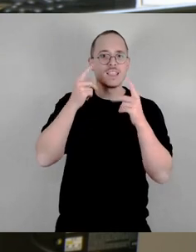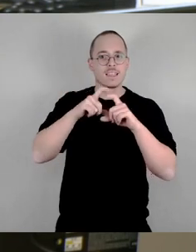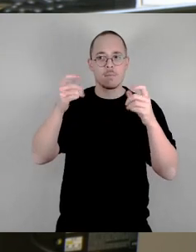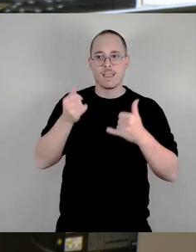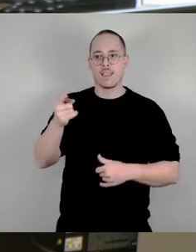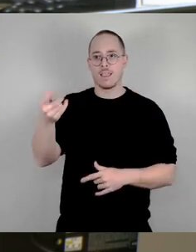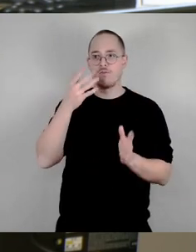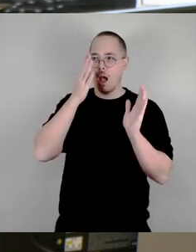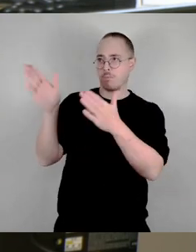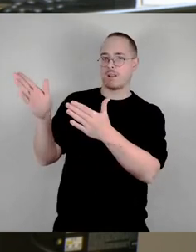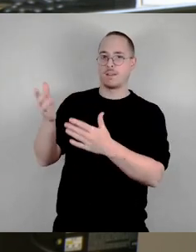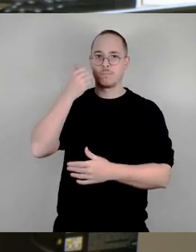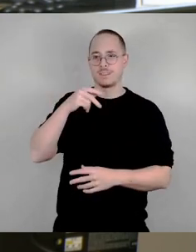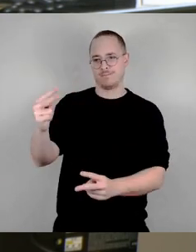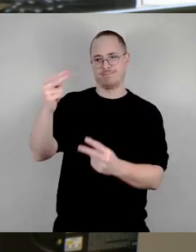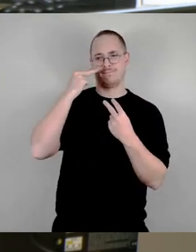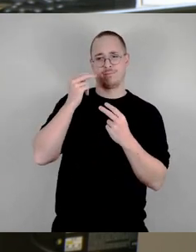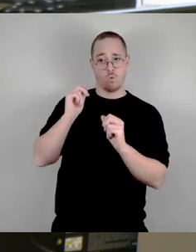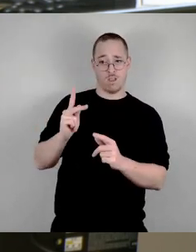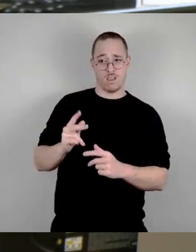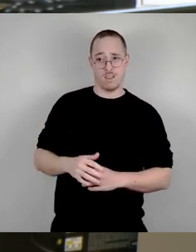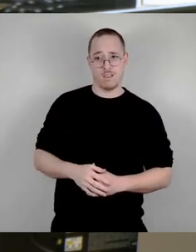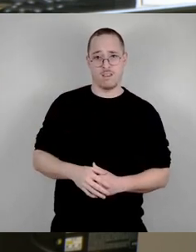Ich fände es gut, wenn der Herr Schulze jetzt zuhören kann.